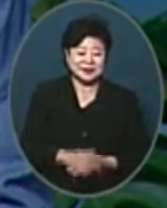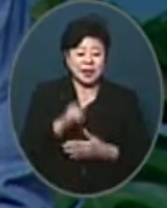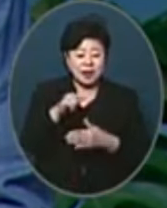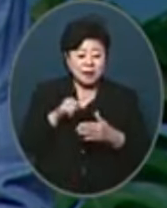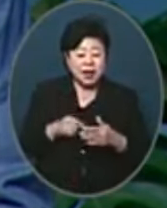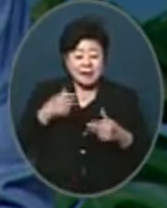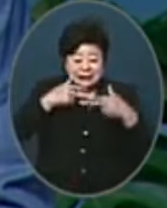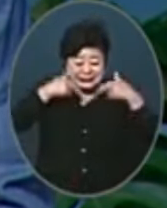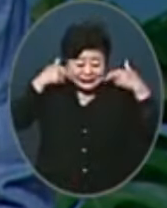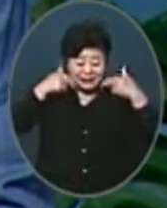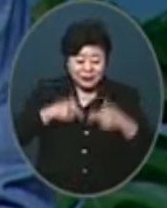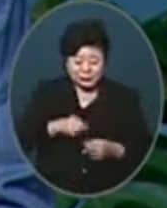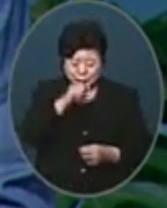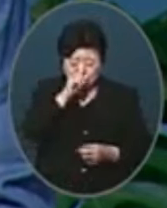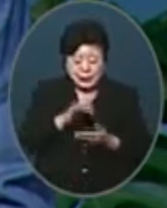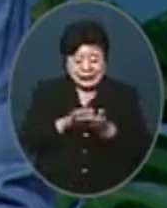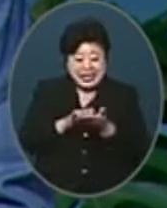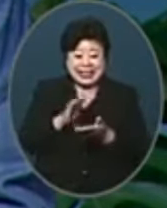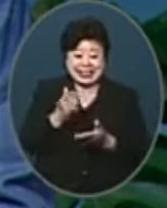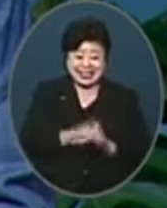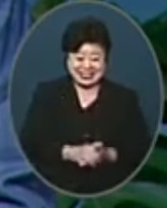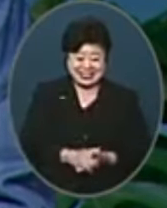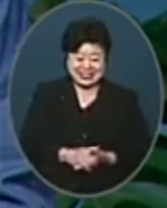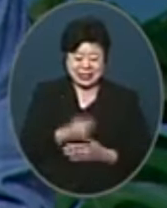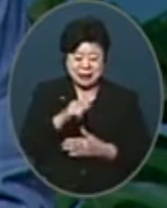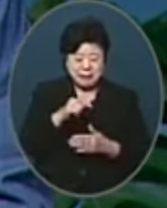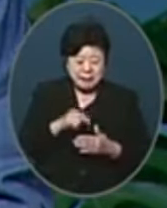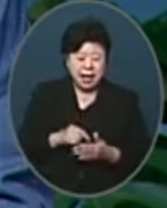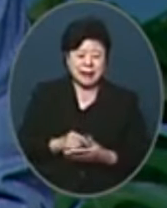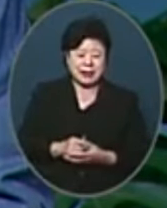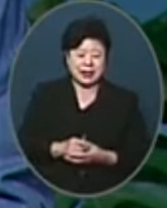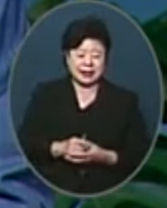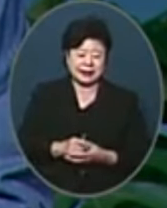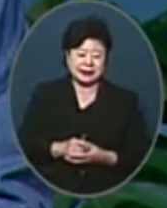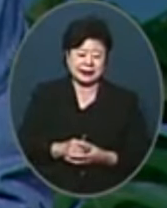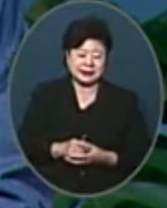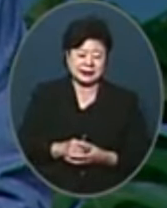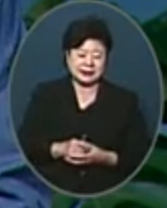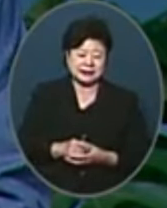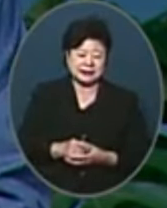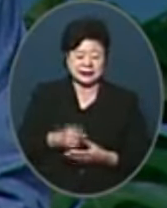마음의 즐거움은 양약이라도, 마음의